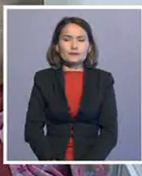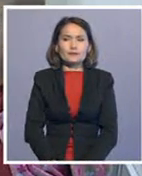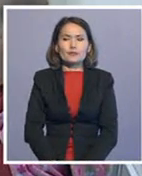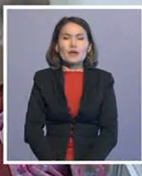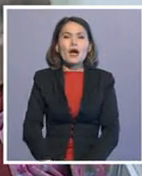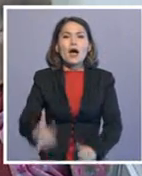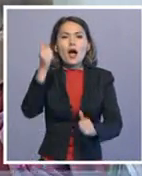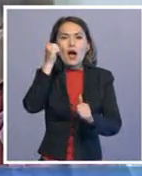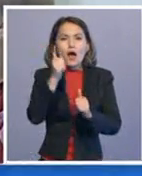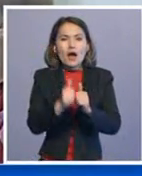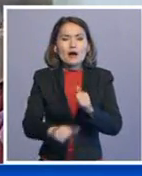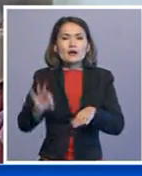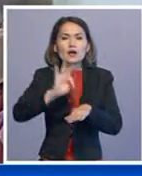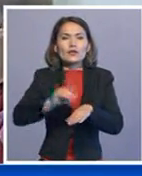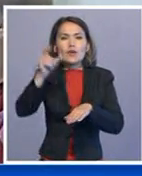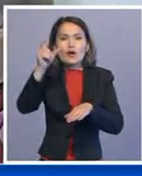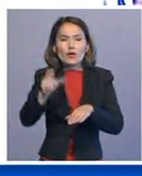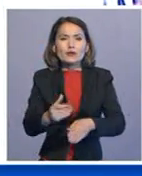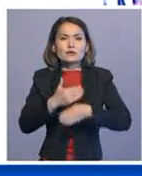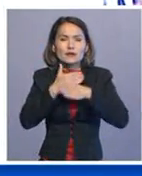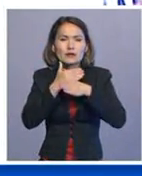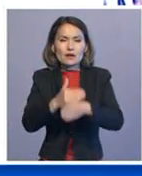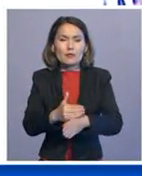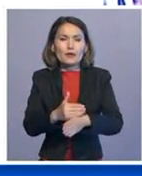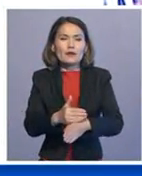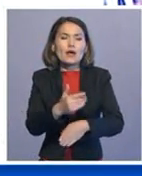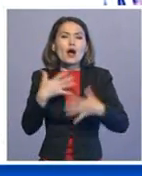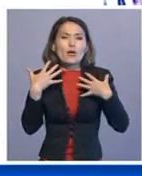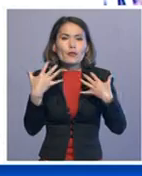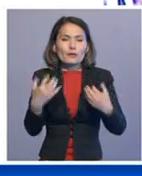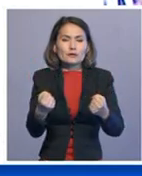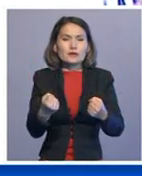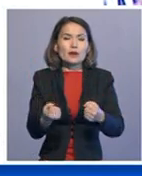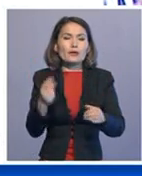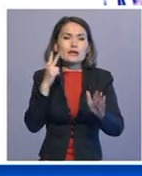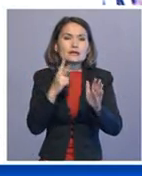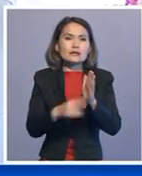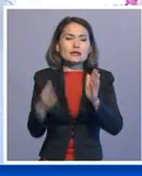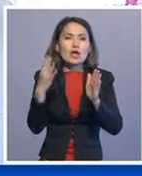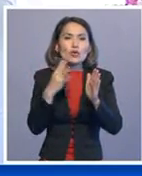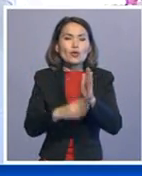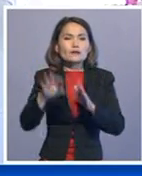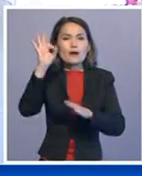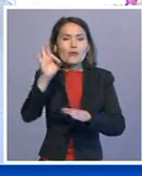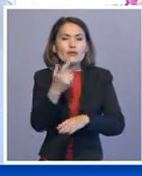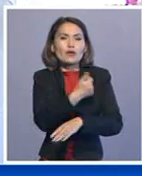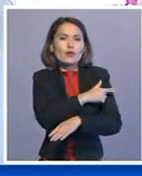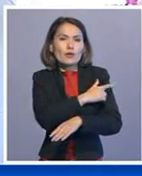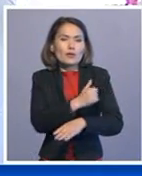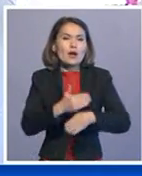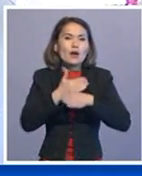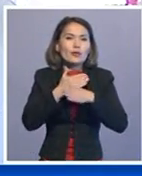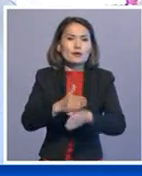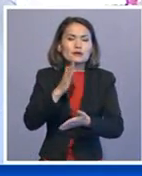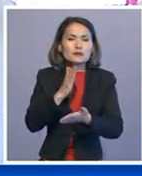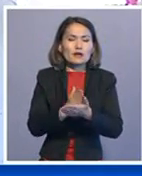Әр науқастың аяғынан тік тұрып сауап кетуінің 80-90% тікелей мейірбикелерге байланысты. Мұнан бөлек, мейірбике науқас жанының жанашыры болу